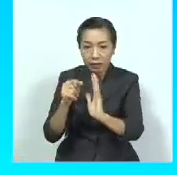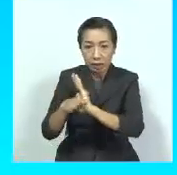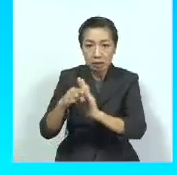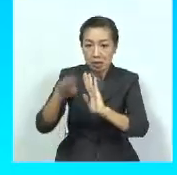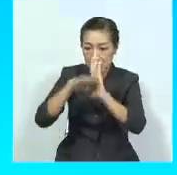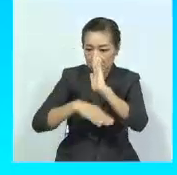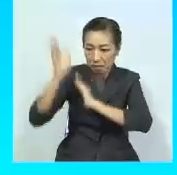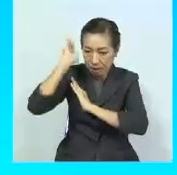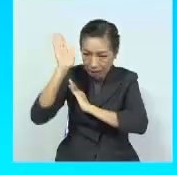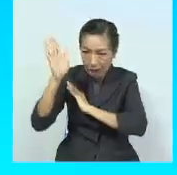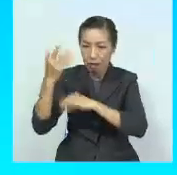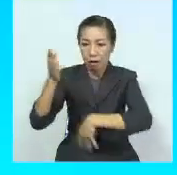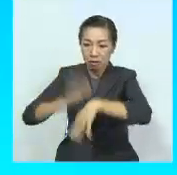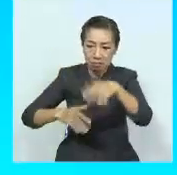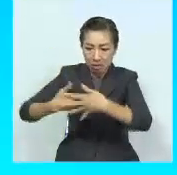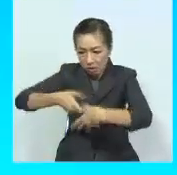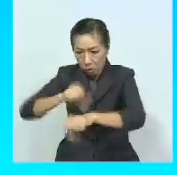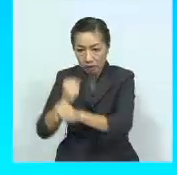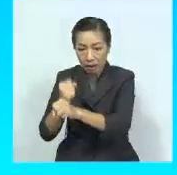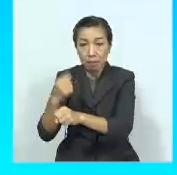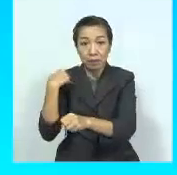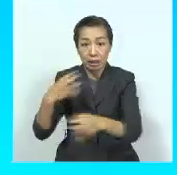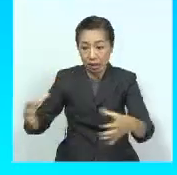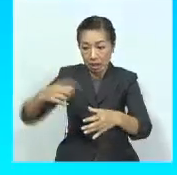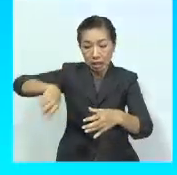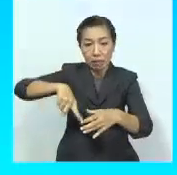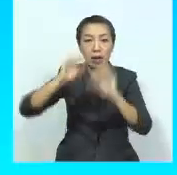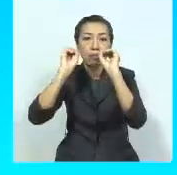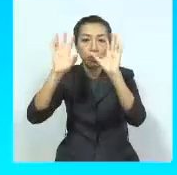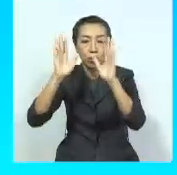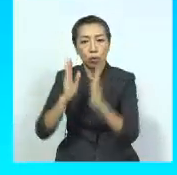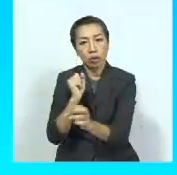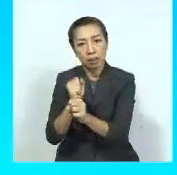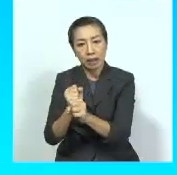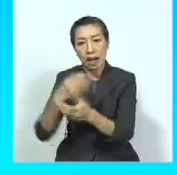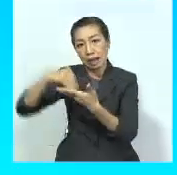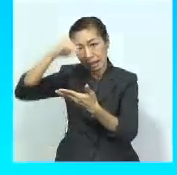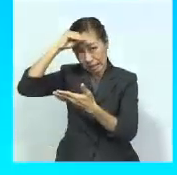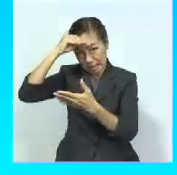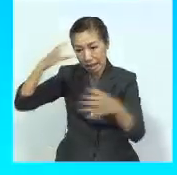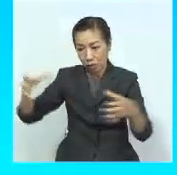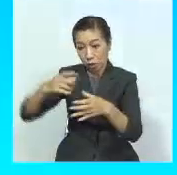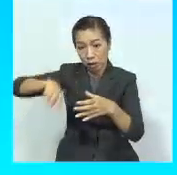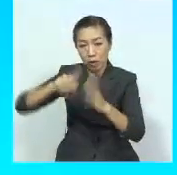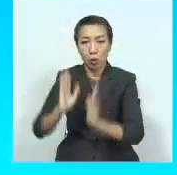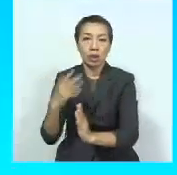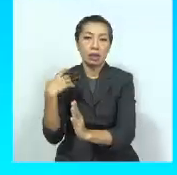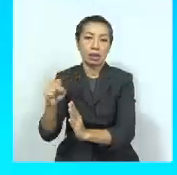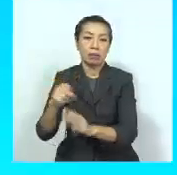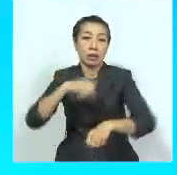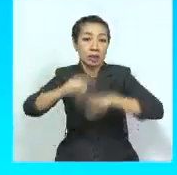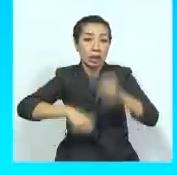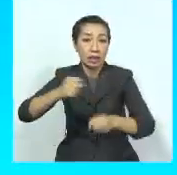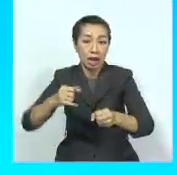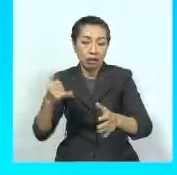ฏิบัติซึ่ง1ทีมก็จะประกอบไปด้วยครูเจ้าหน้าที่และนักศึกษาอย่างน้อย10คนด้วยกันโดยการซ่อมจักรย